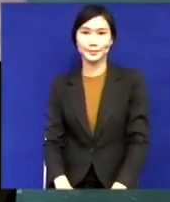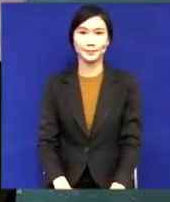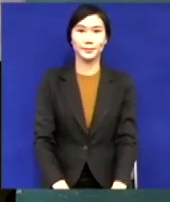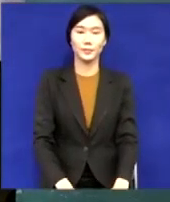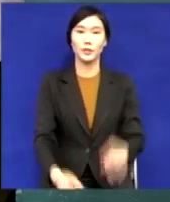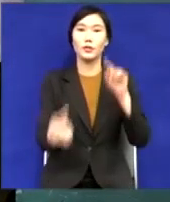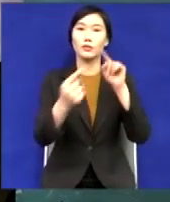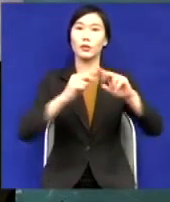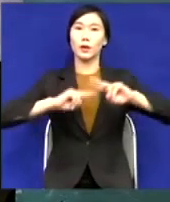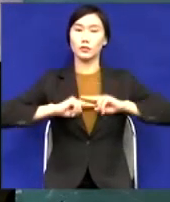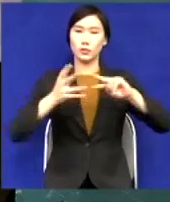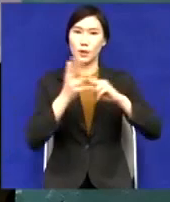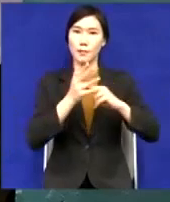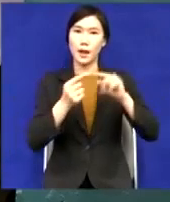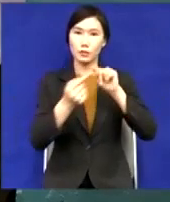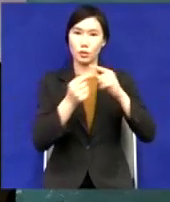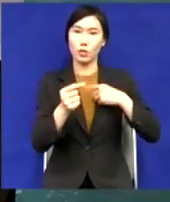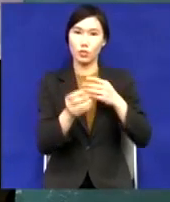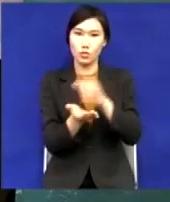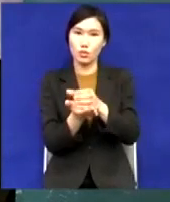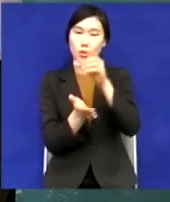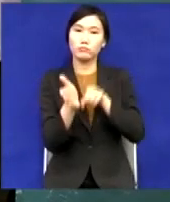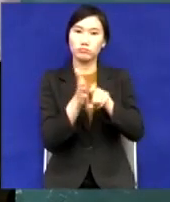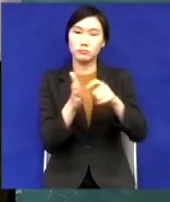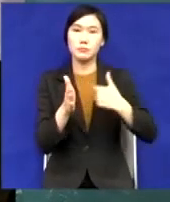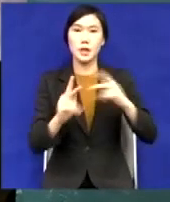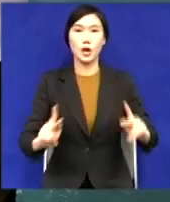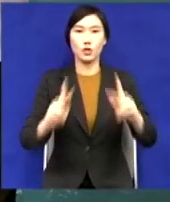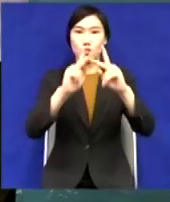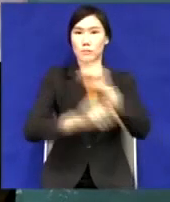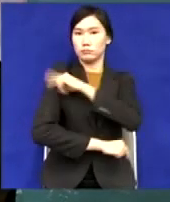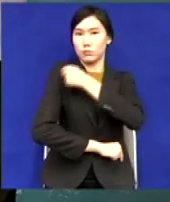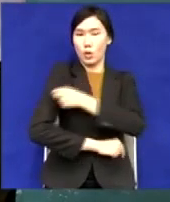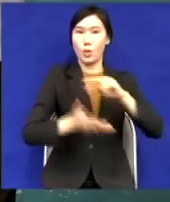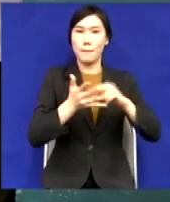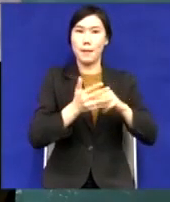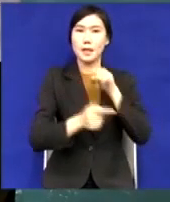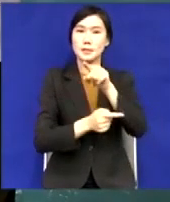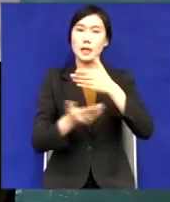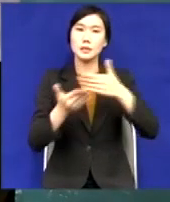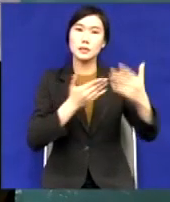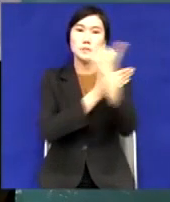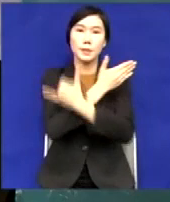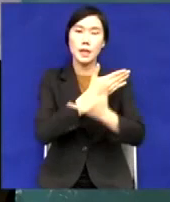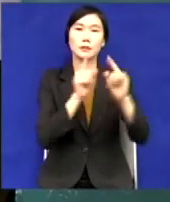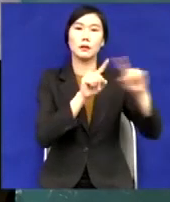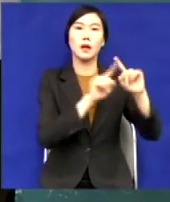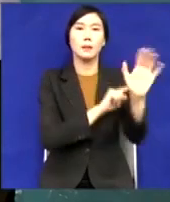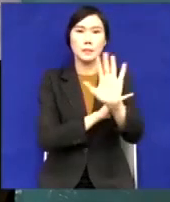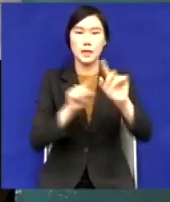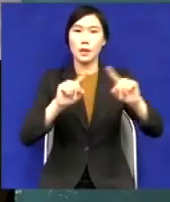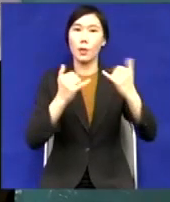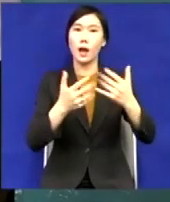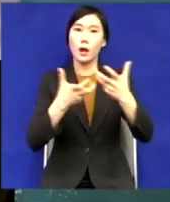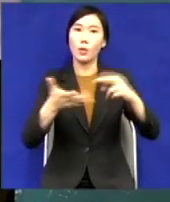ภาพของกรมวิชาการแพทย์เพราะฉะนั้นน้ำยาหลักๆจะมี2ส่วนส่วนของกระทรวงใช้เองเนี่ยจะไม่ได้สั่งซื้อนะครับจากแหล่งขายในต่างประเท